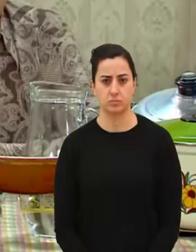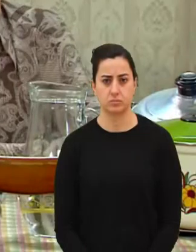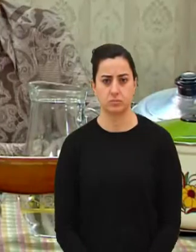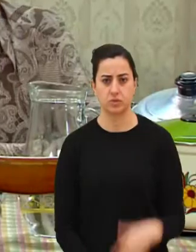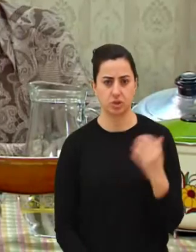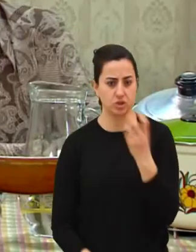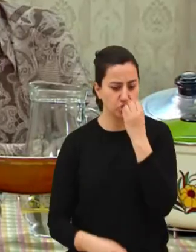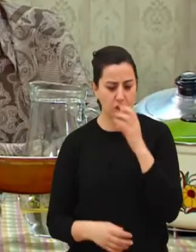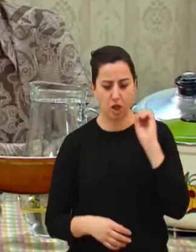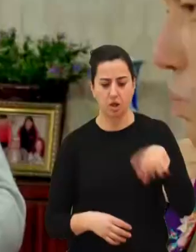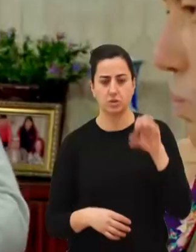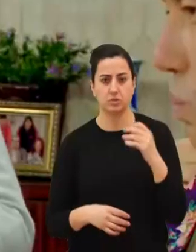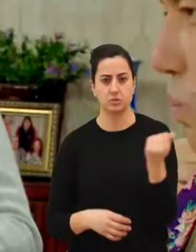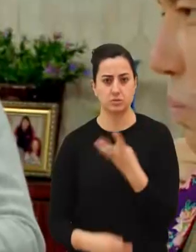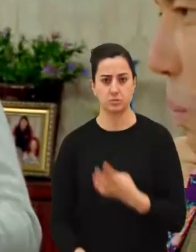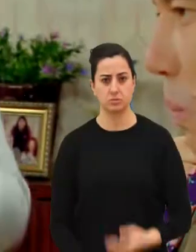buket çiçek gitti öyle.